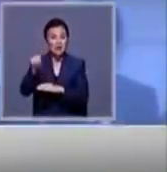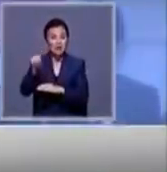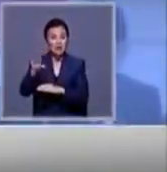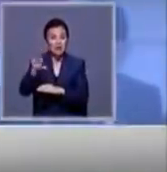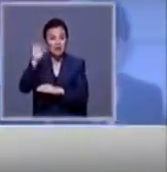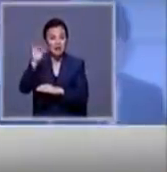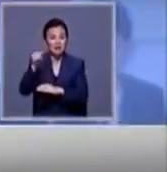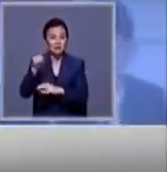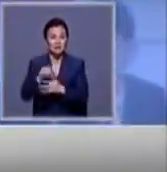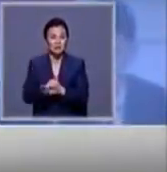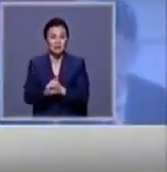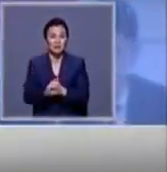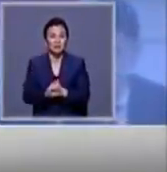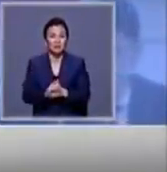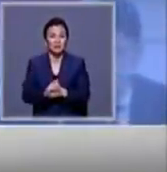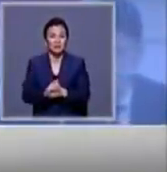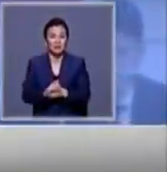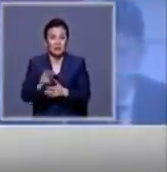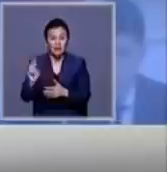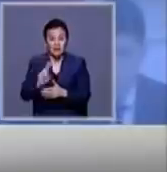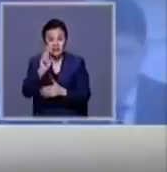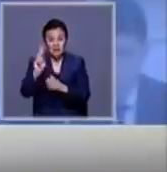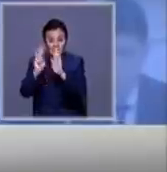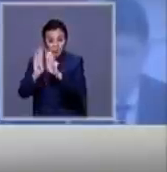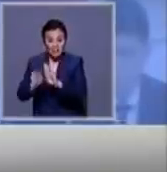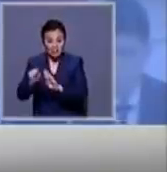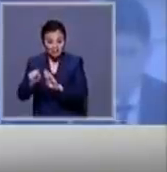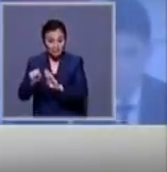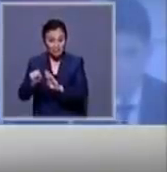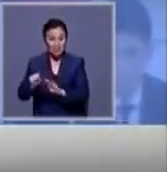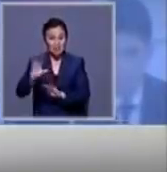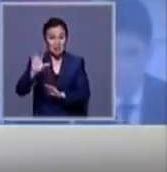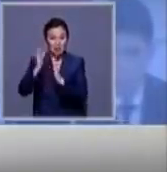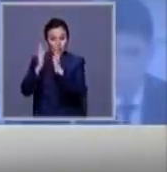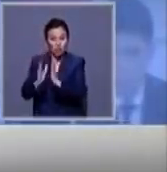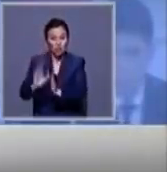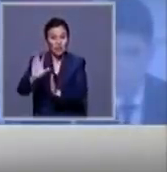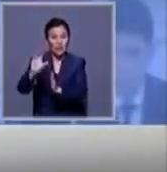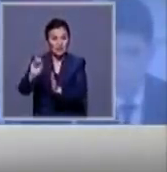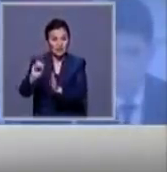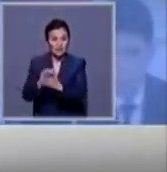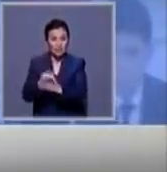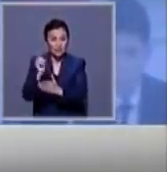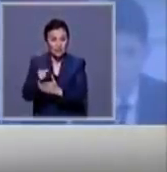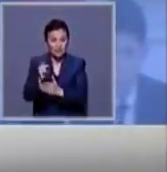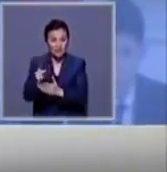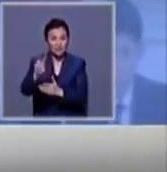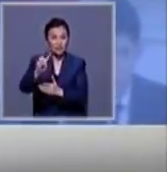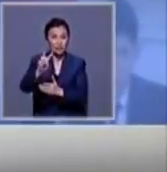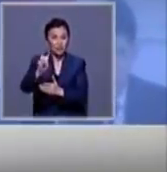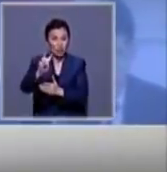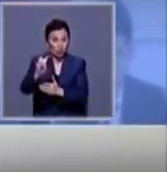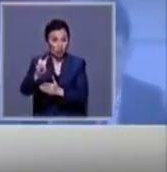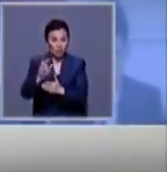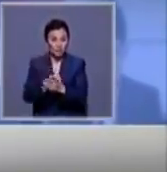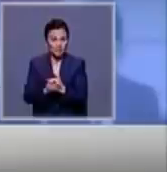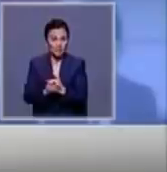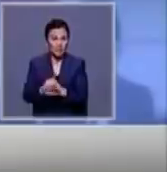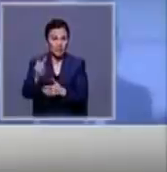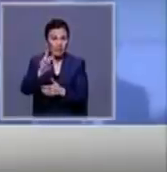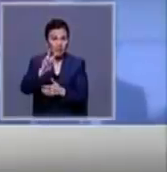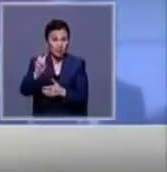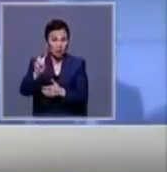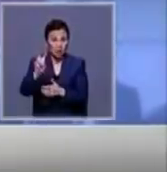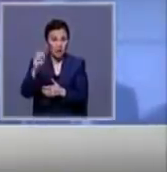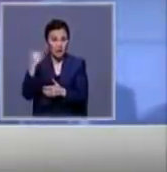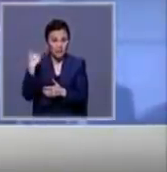องใช่ไหมก็คือขอเอาแบบนี้ไว้สัก50คน ค ่ะจาก200คนที่แต่งตั้ง200คนนี้ก็คือว่ามี6ค